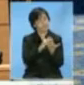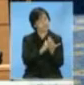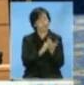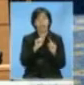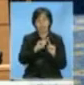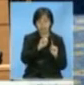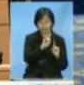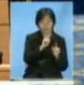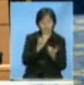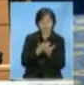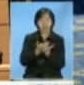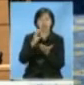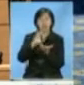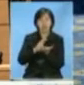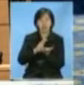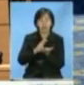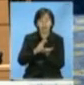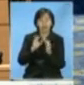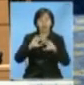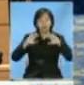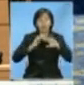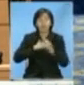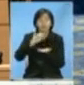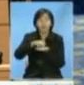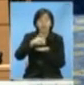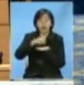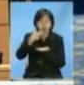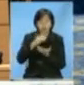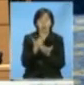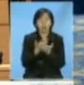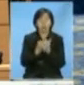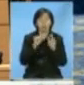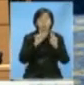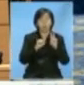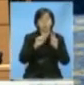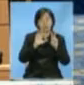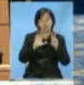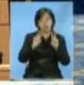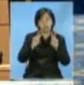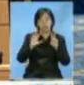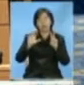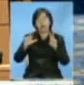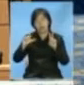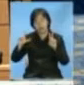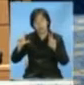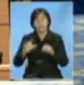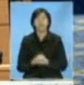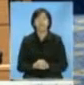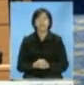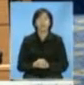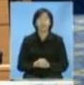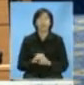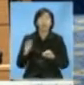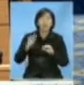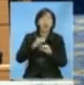งบประมาณรายจ่ายประจำปีที่ผมเรียนให้ทราบคือจำนวน 2.5 525ล้านล้านบาทเพิ่มจ